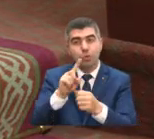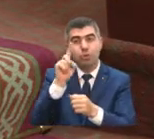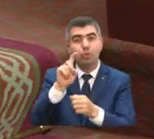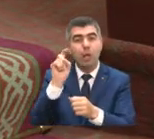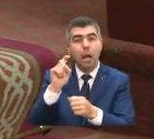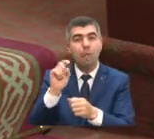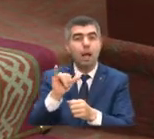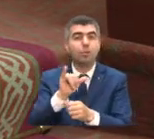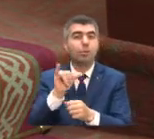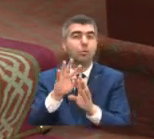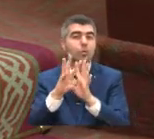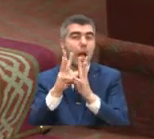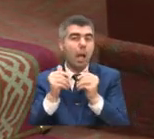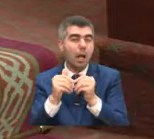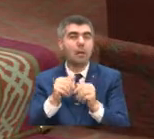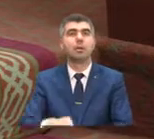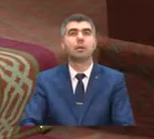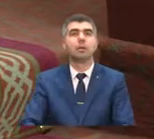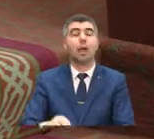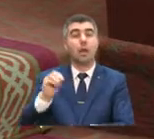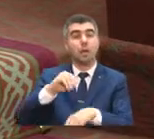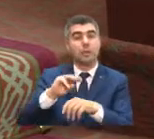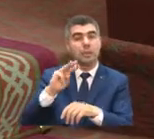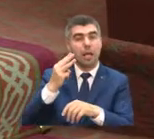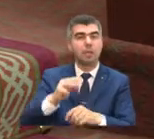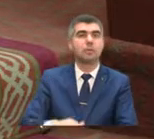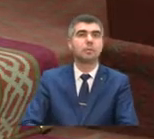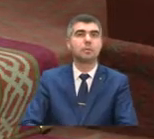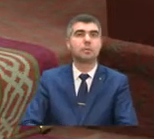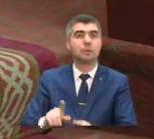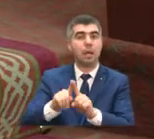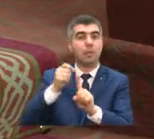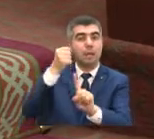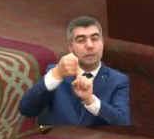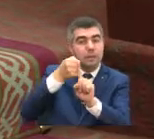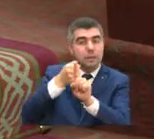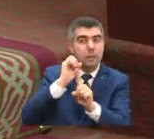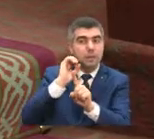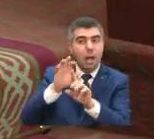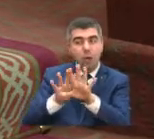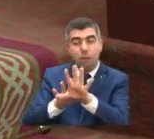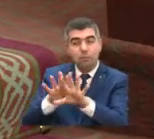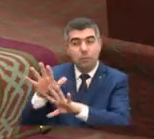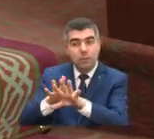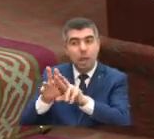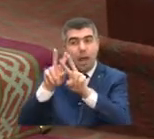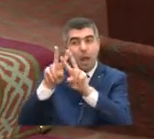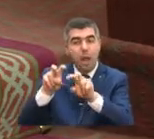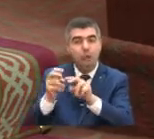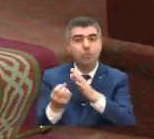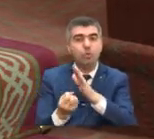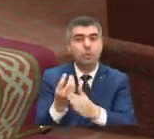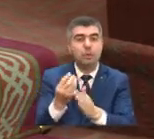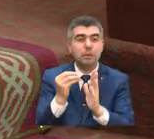المعنية، والمعيار الثالث هو المجهود الضريبي. هذه بجهة، وفي نفس